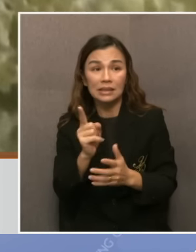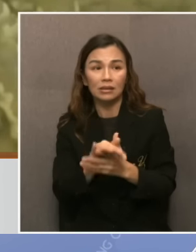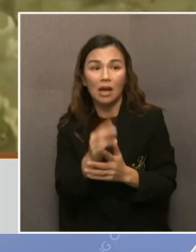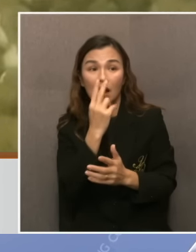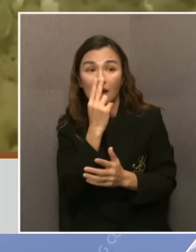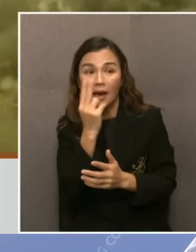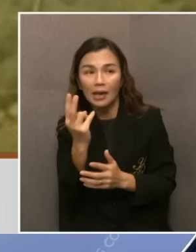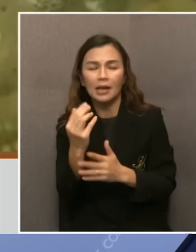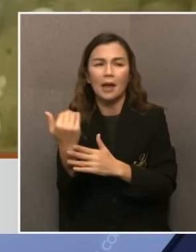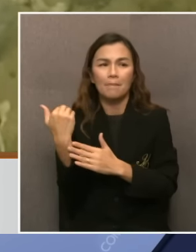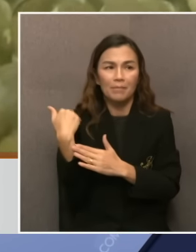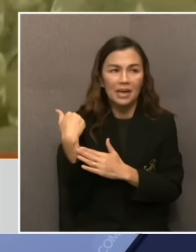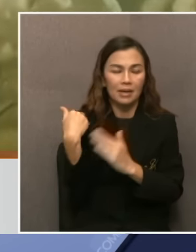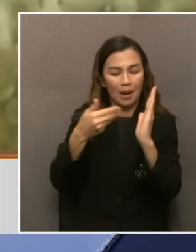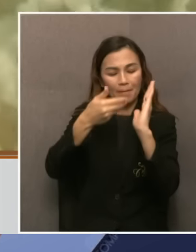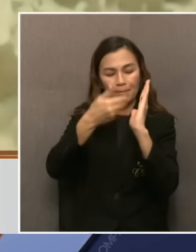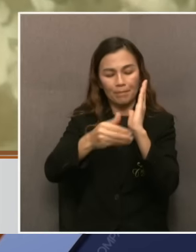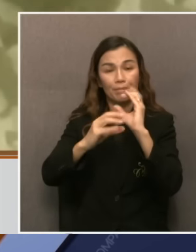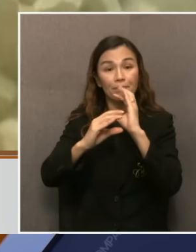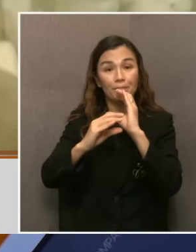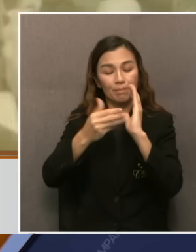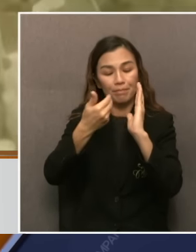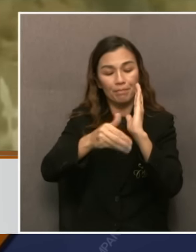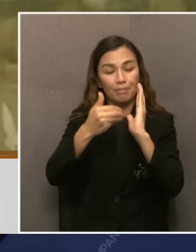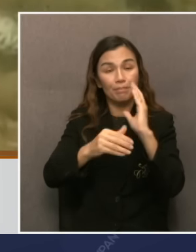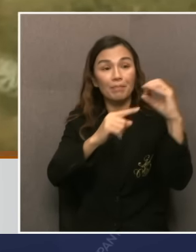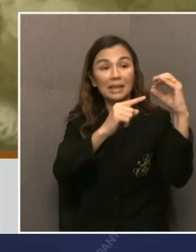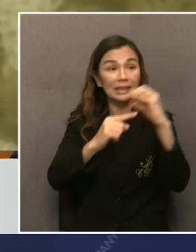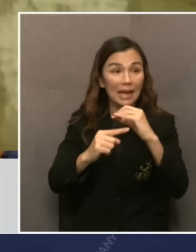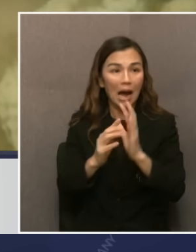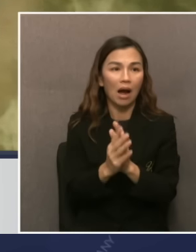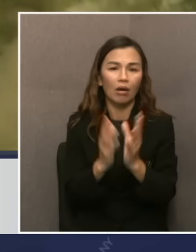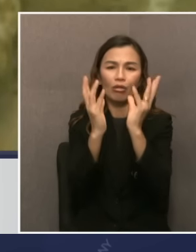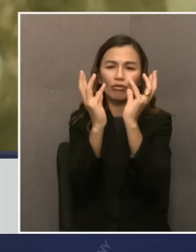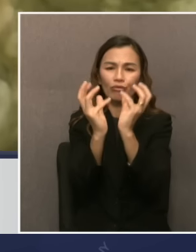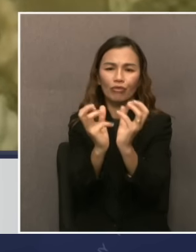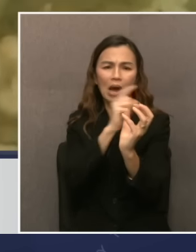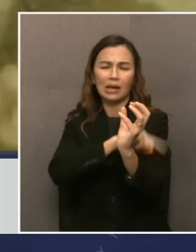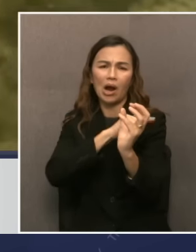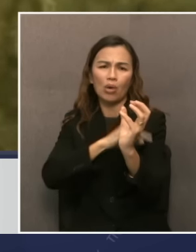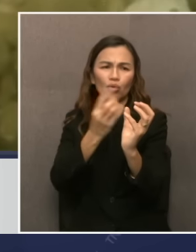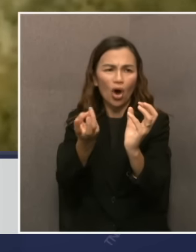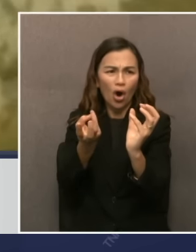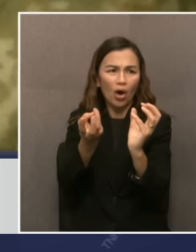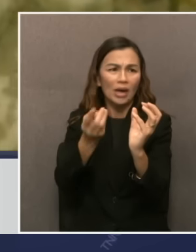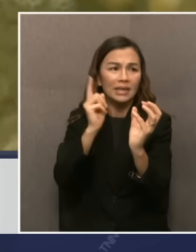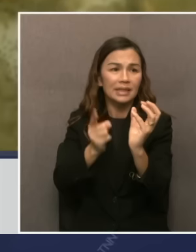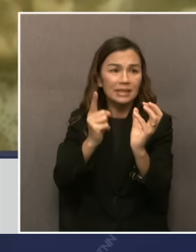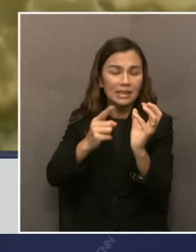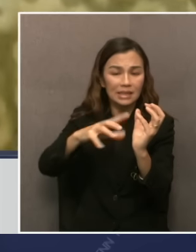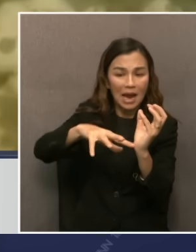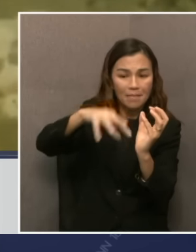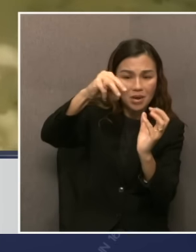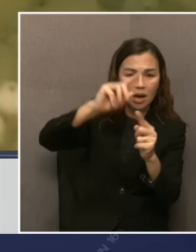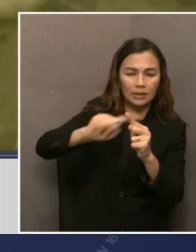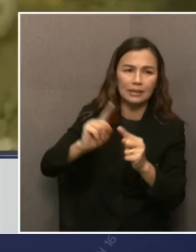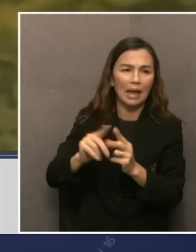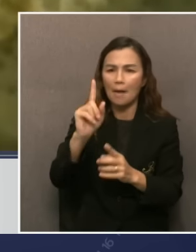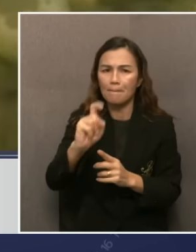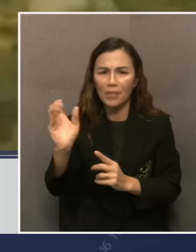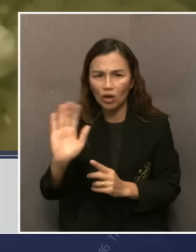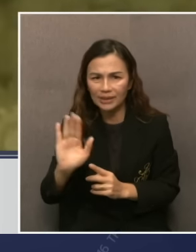นะครับก็คือแถวพัทยานะฮะตรงนั้นฟอกขาวน้อยมากทั้งที่ซึ่งน่าแปลกมากทั้งที่มันอยู่ใกล้เมืองใหญ่ใกล้อะไรต่างๆแต่ฟอกขาวน้อย